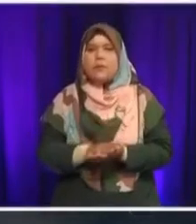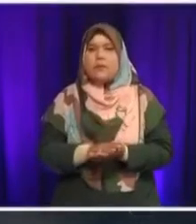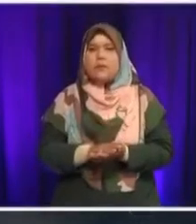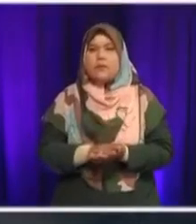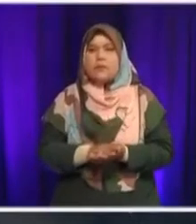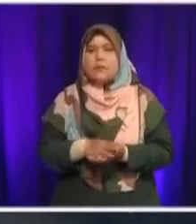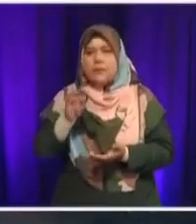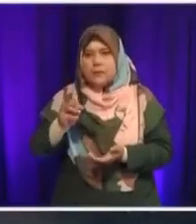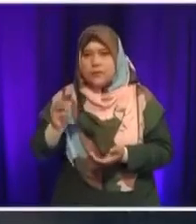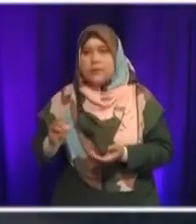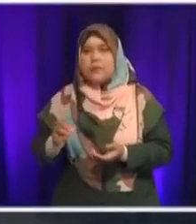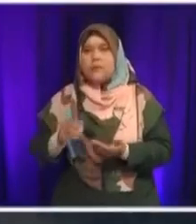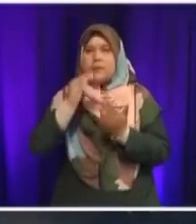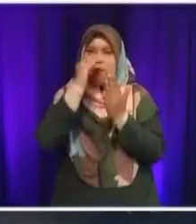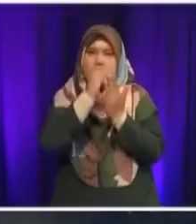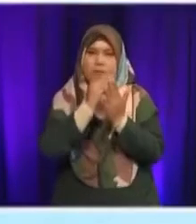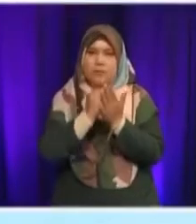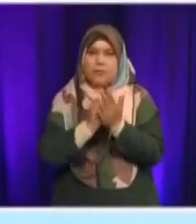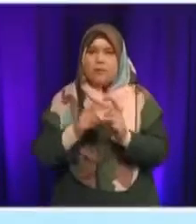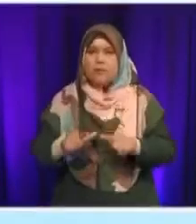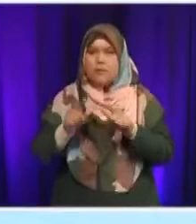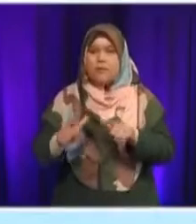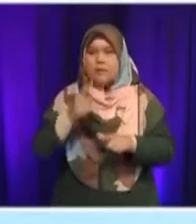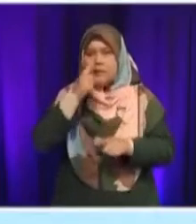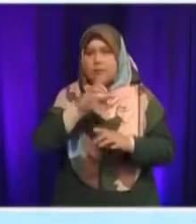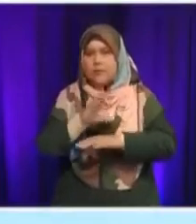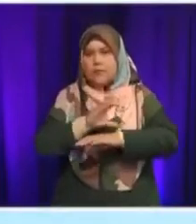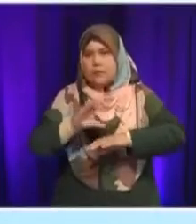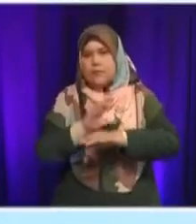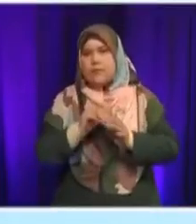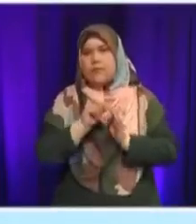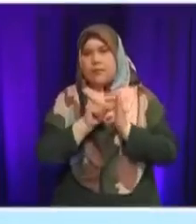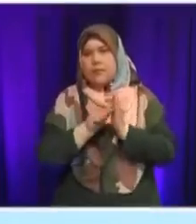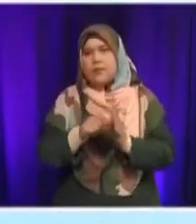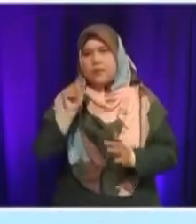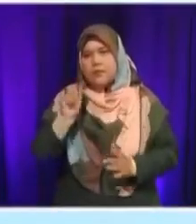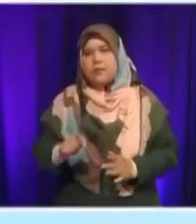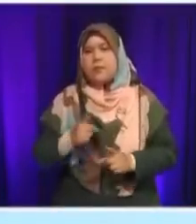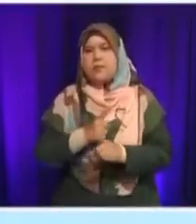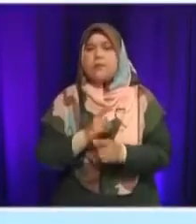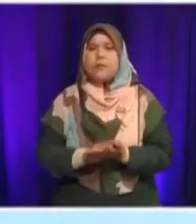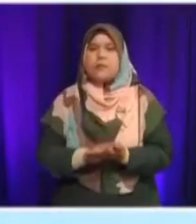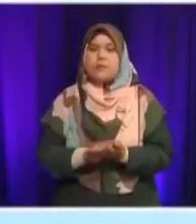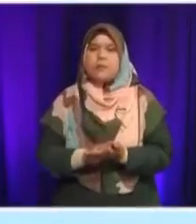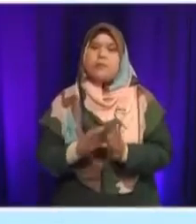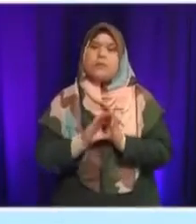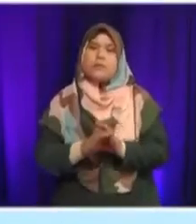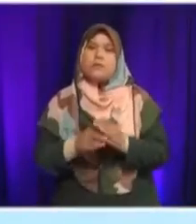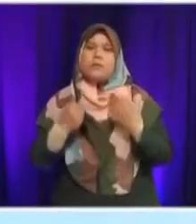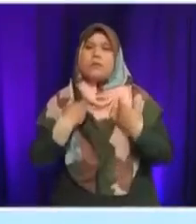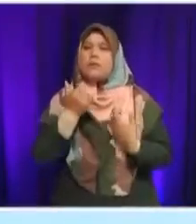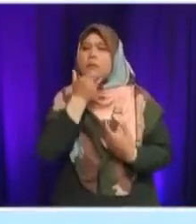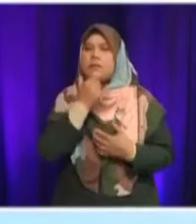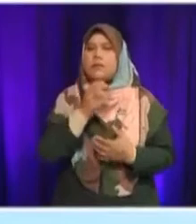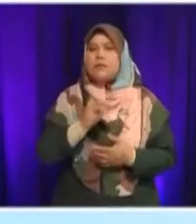pastikan setiap langkah dalam proses melakukan acuan ini proses yang salah dilakukan